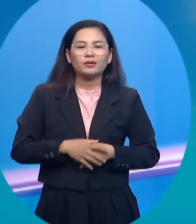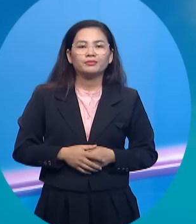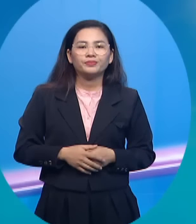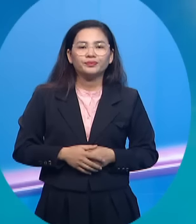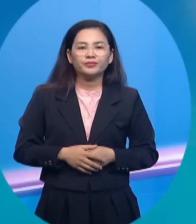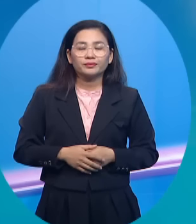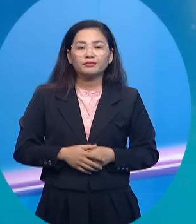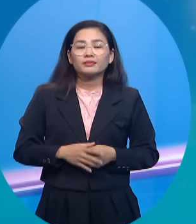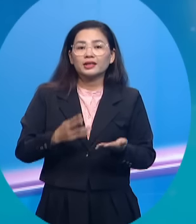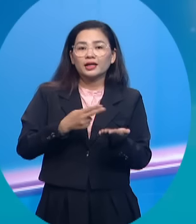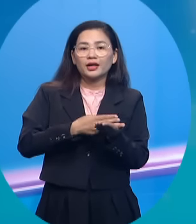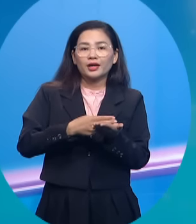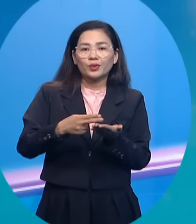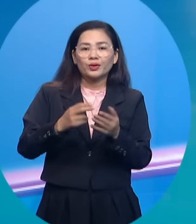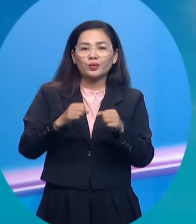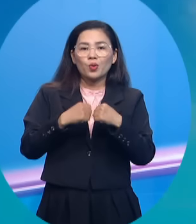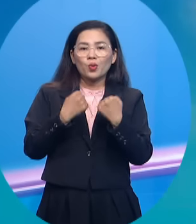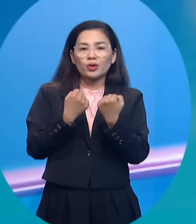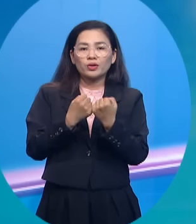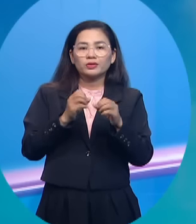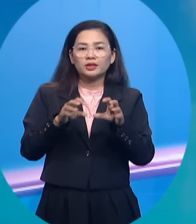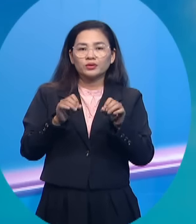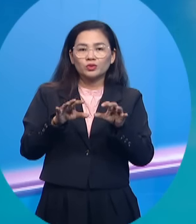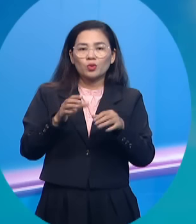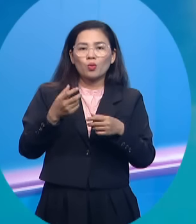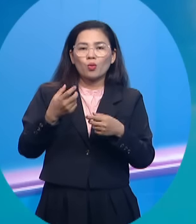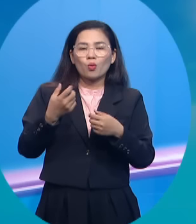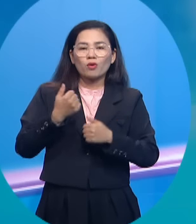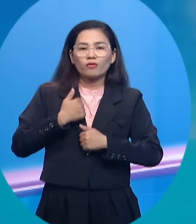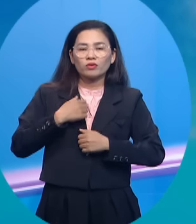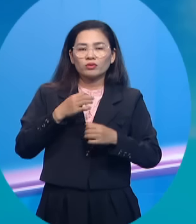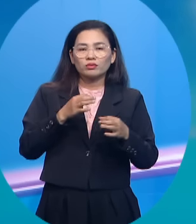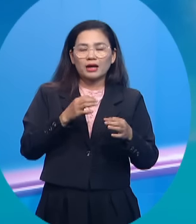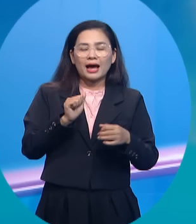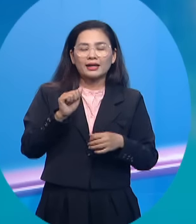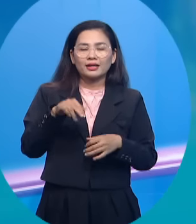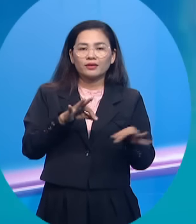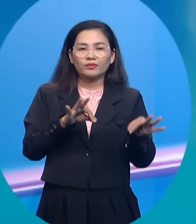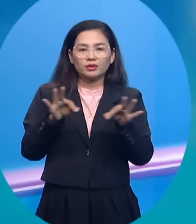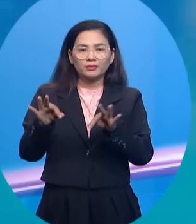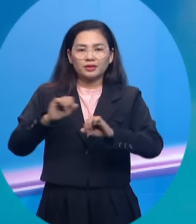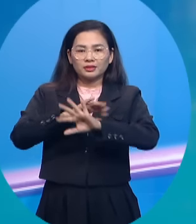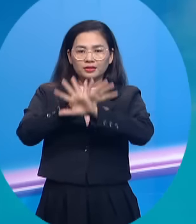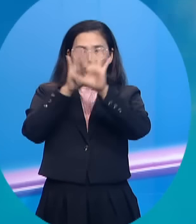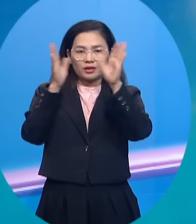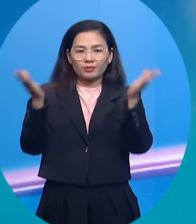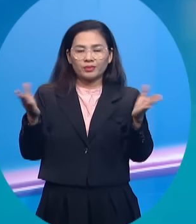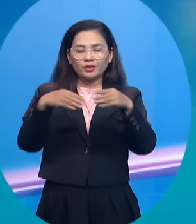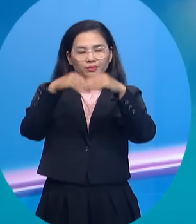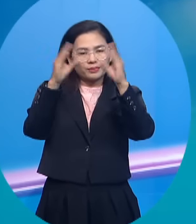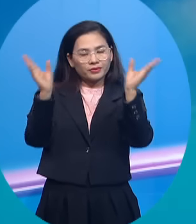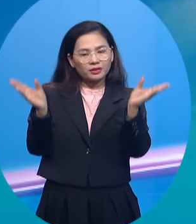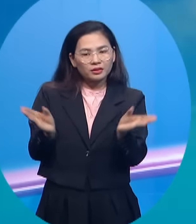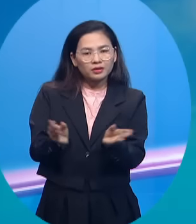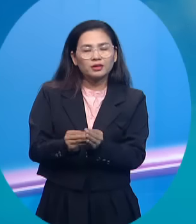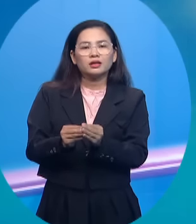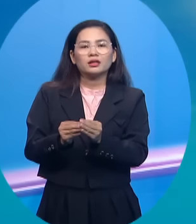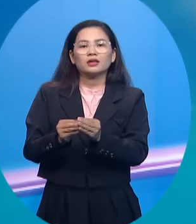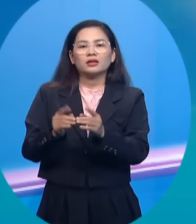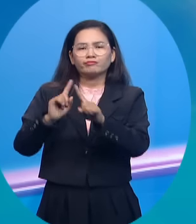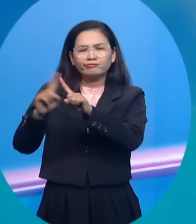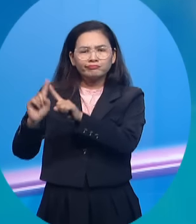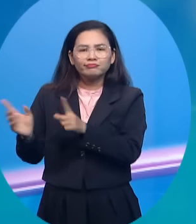Thực hiện kế hoạch của Hội đồng Giáo dục Quốc phòng và An ninh Thành phố Hồ Chí Minh, sáng nay tại Học viện Cán bộ Thành phố Hồ Chí Minh, Ủy ban Mặt trận Tổ quốc Việt Nam Thành phố Hồ Chí